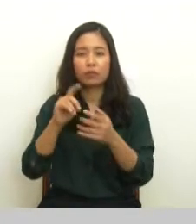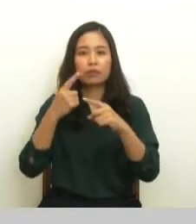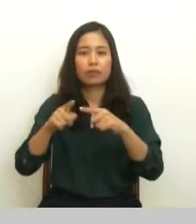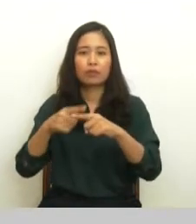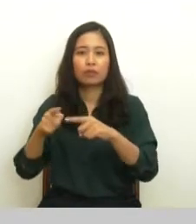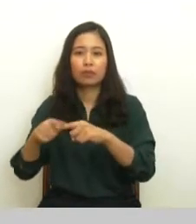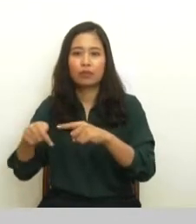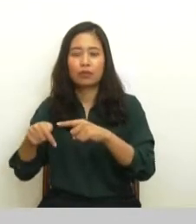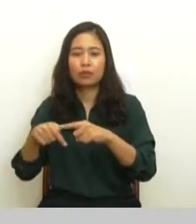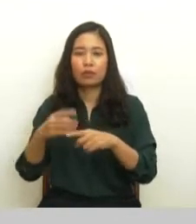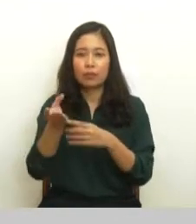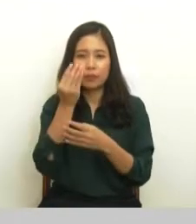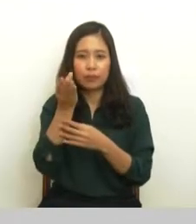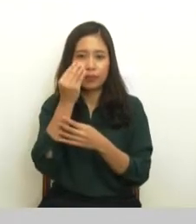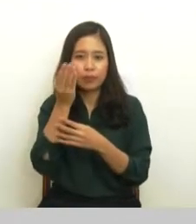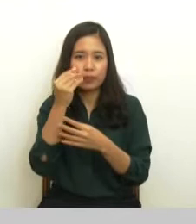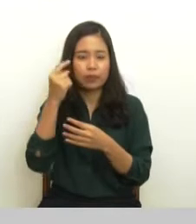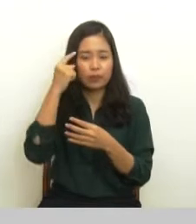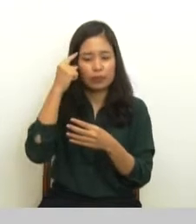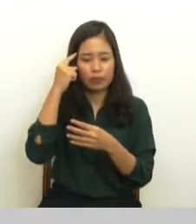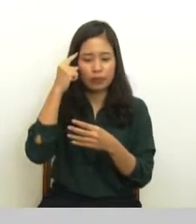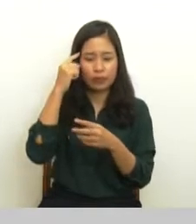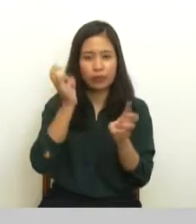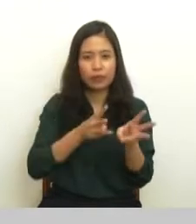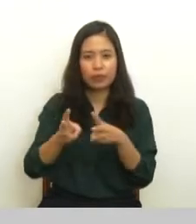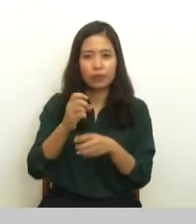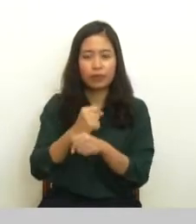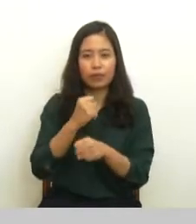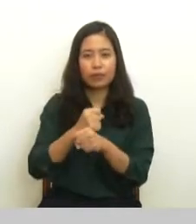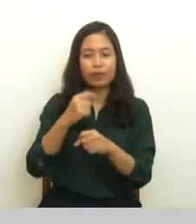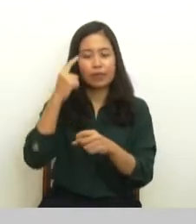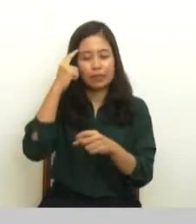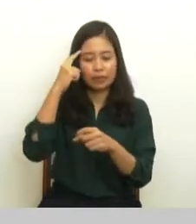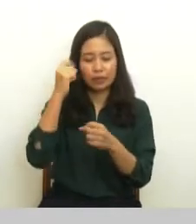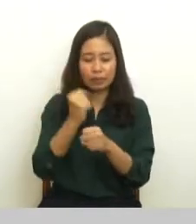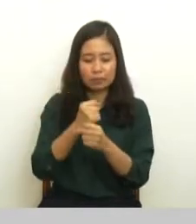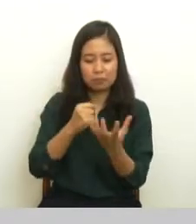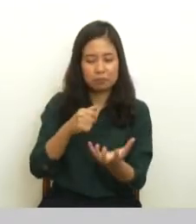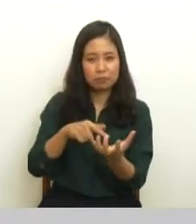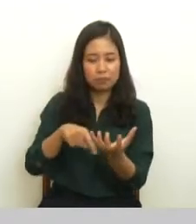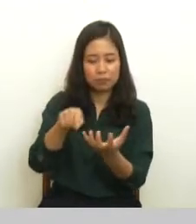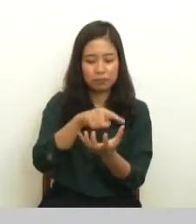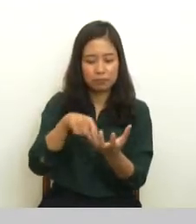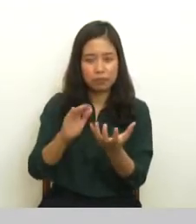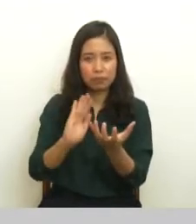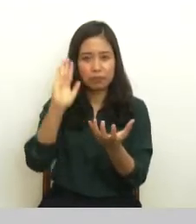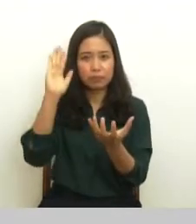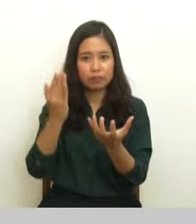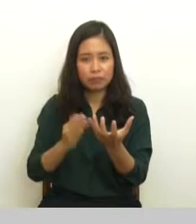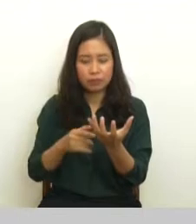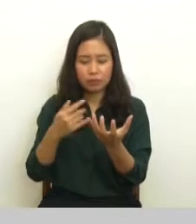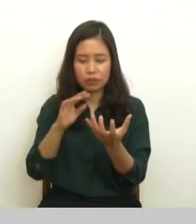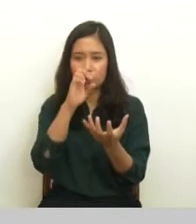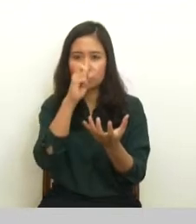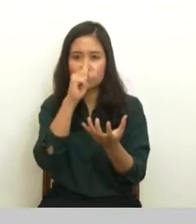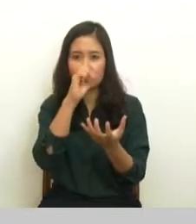และนำความรู้และแนวคิดต่าง ๆมาสร้างสัภาชนะใบไม้และมีกระบวนการทดสอบจน